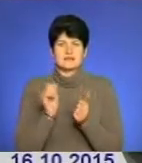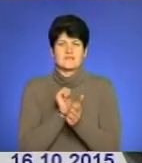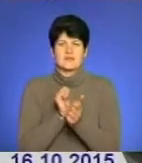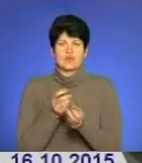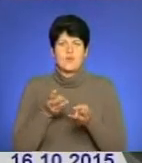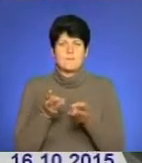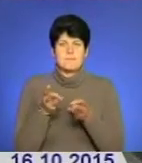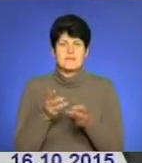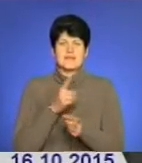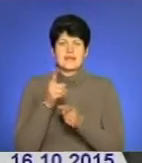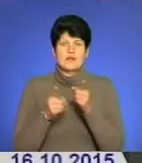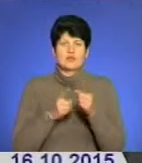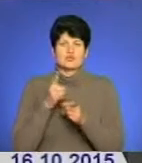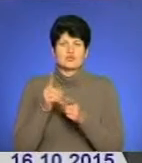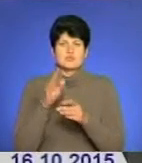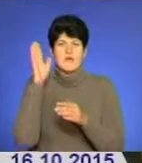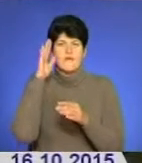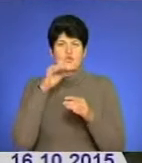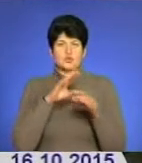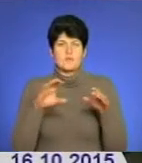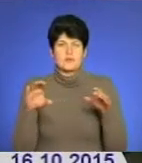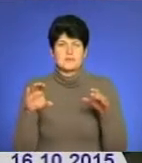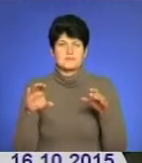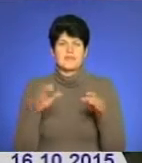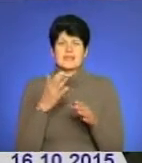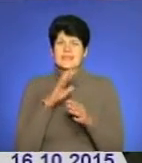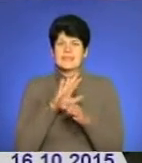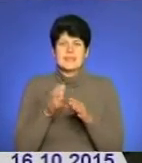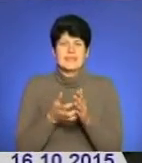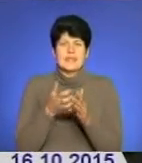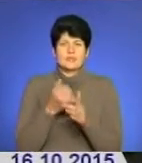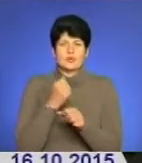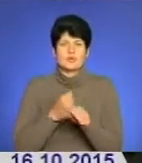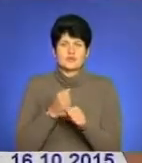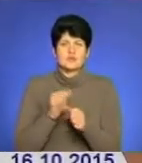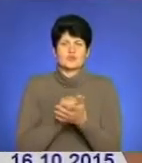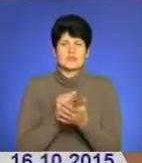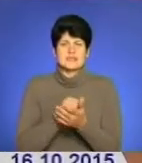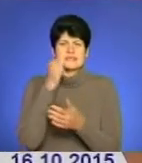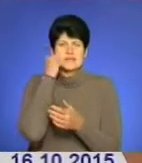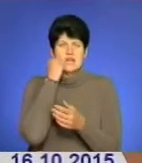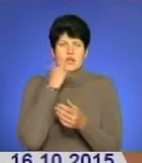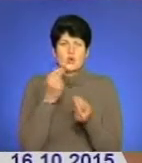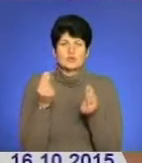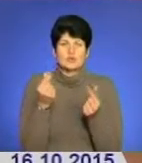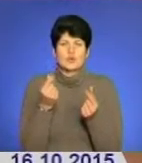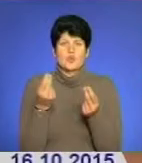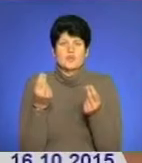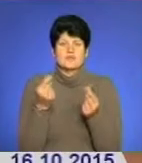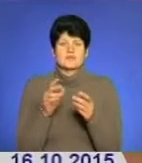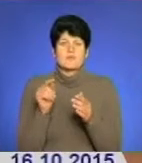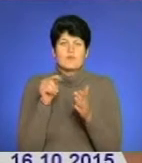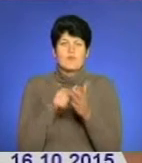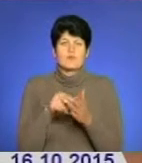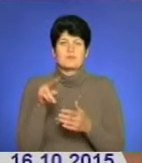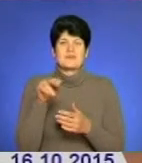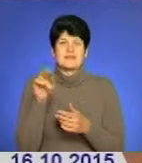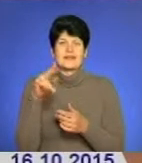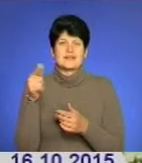твердопаливне, реконструкція водомереж. Через недопрацювання у документах і застарілі кошториси коштів не перепало на Підгаєцький